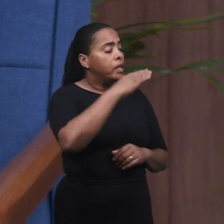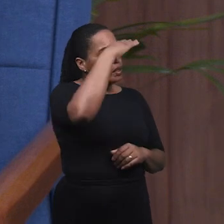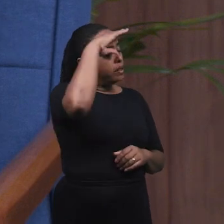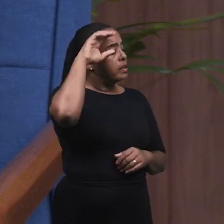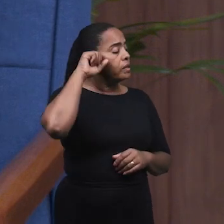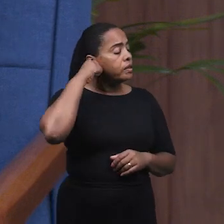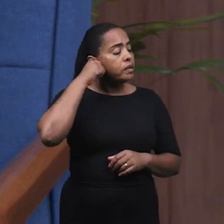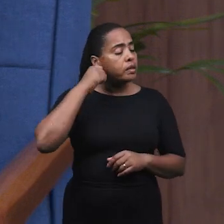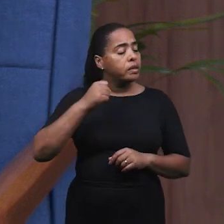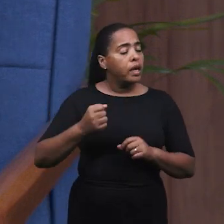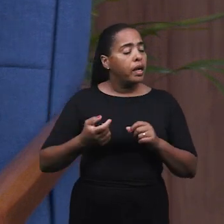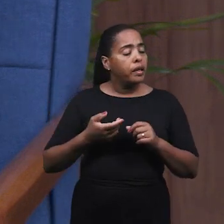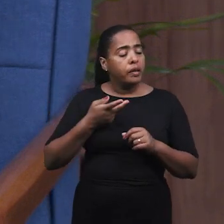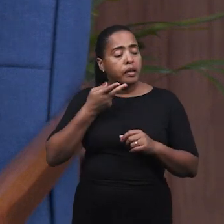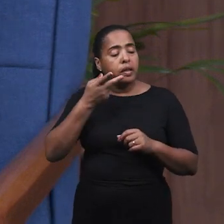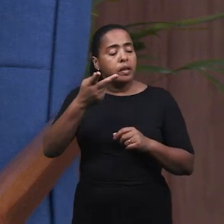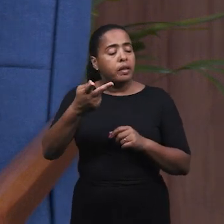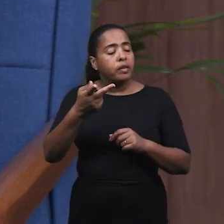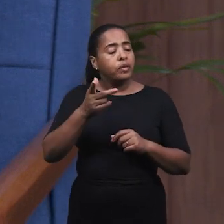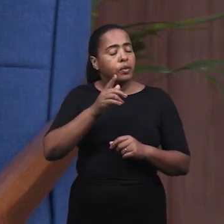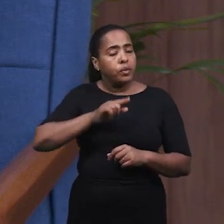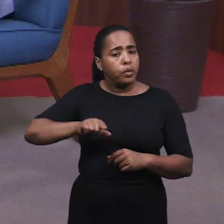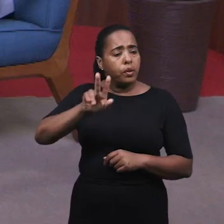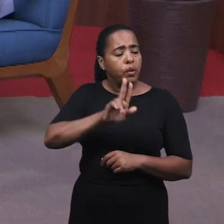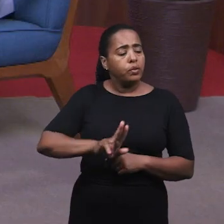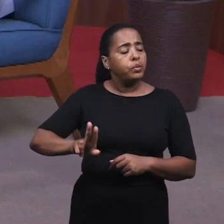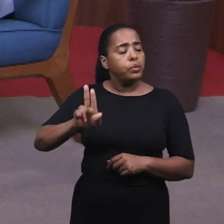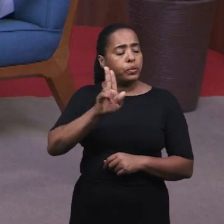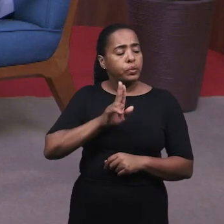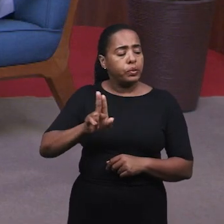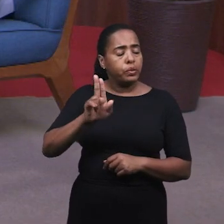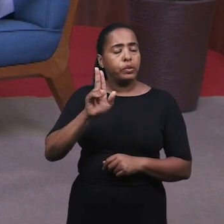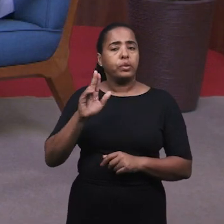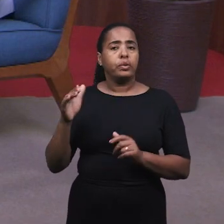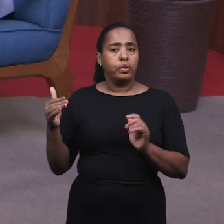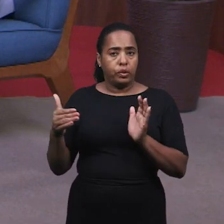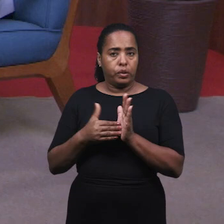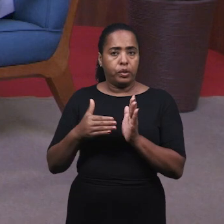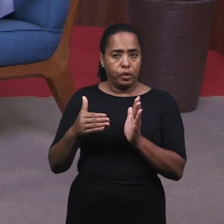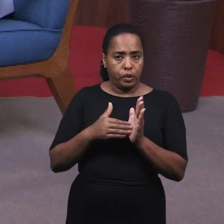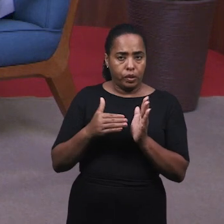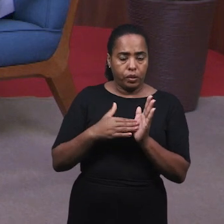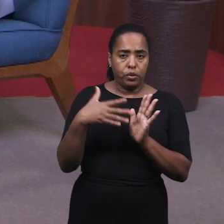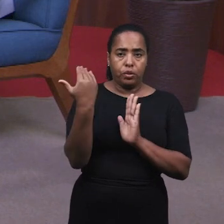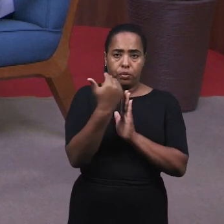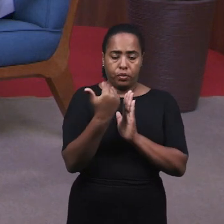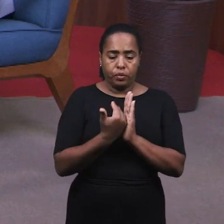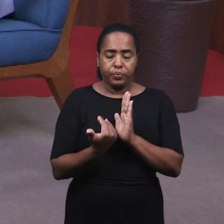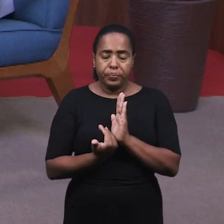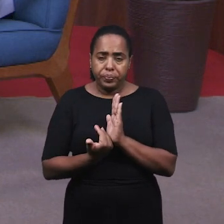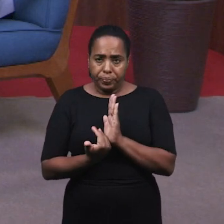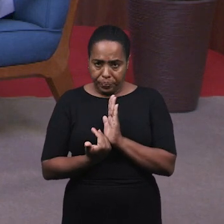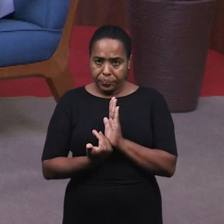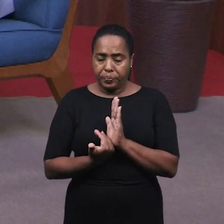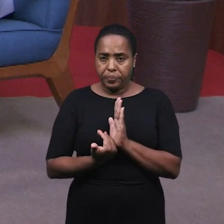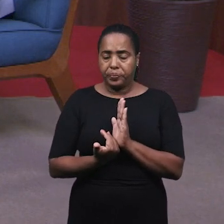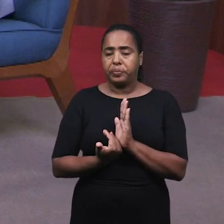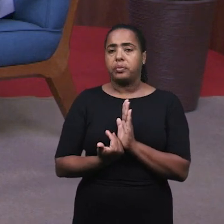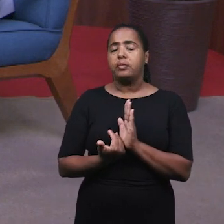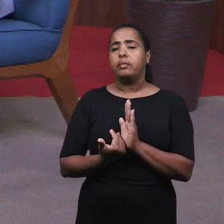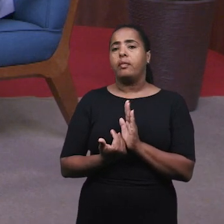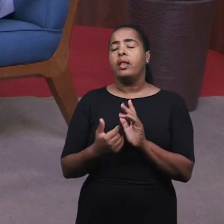Serge, cette expression, c'est une expression que nous utilisons de manière récurrente dans les dernières éditions de la